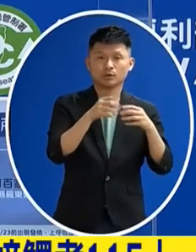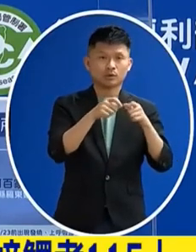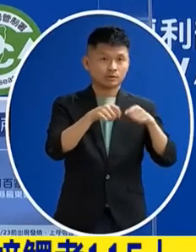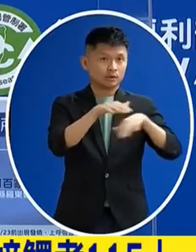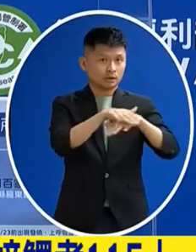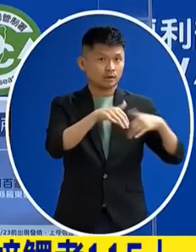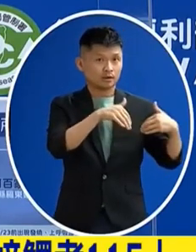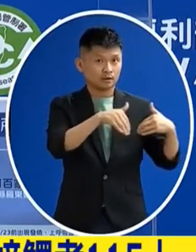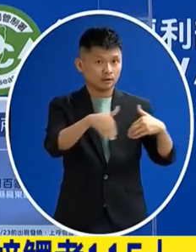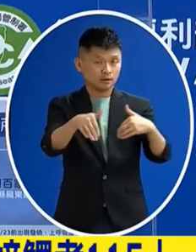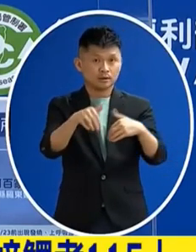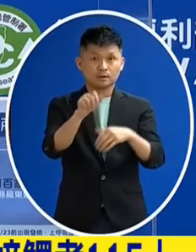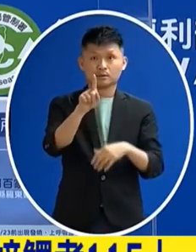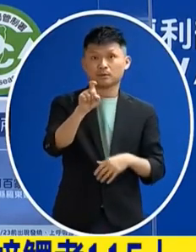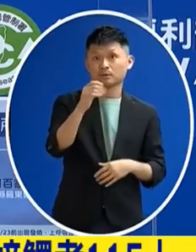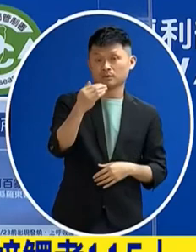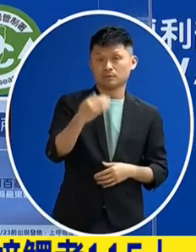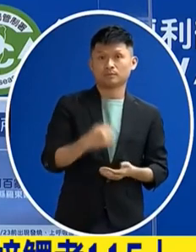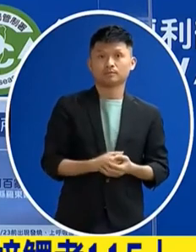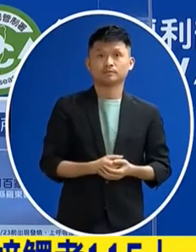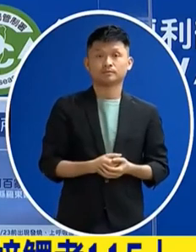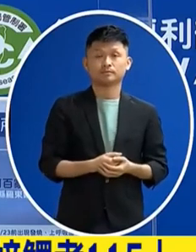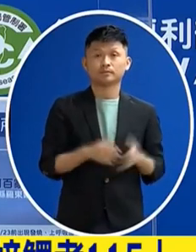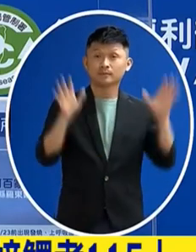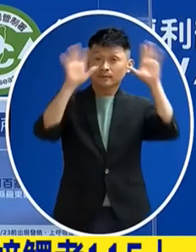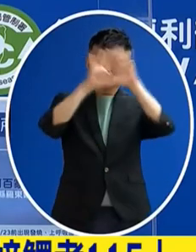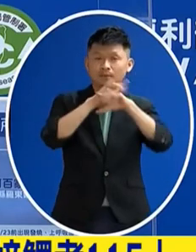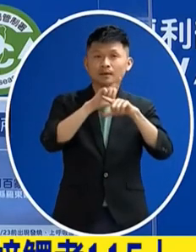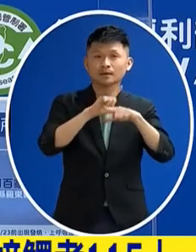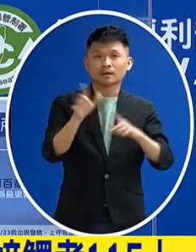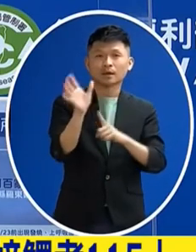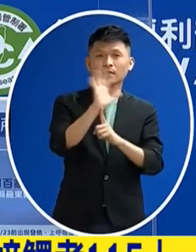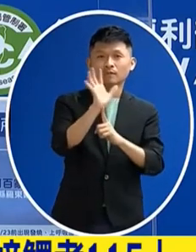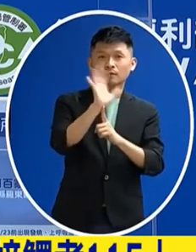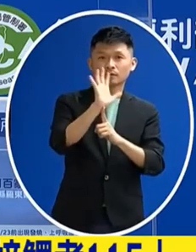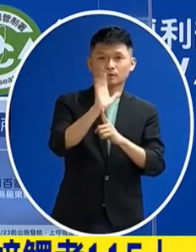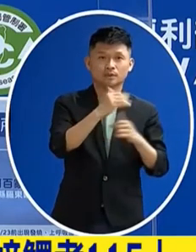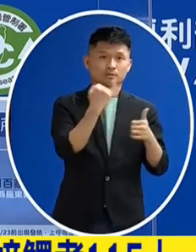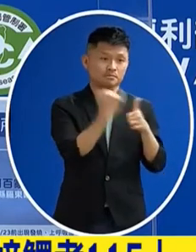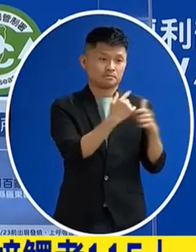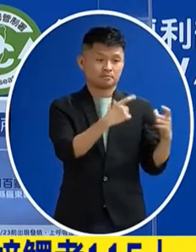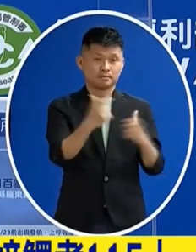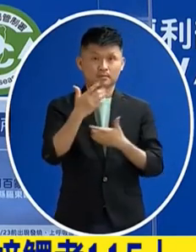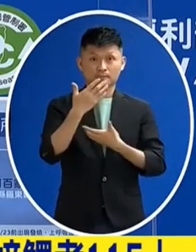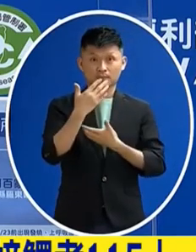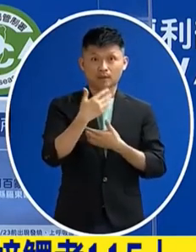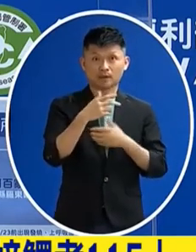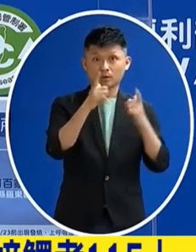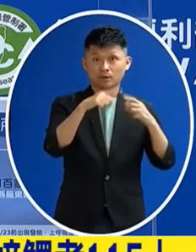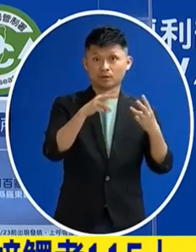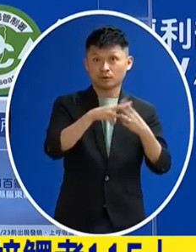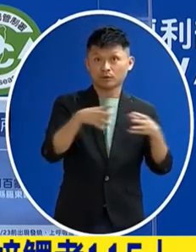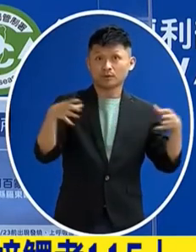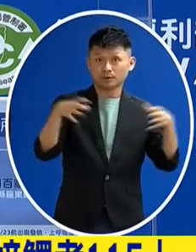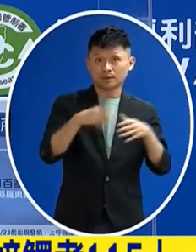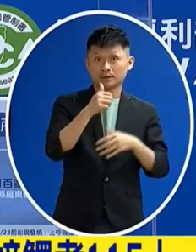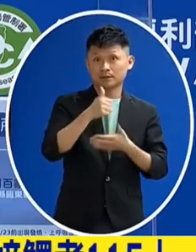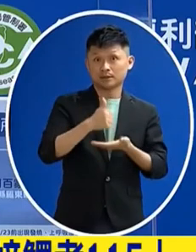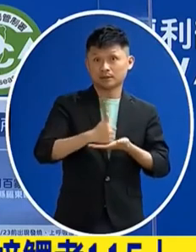116号。那晚上哈，在大风车婚宴会馆哈，在新北市泸州区集贤